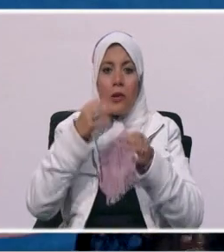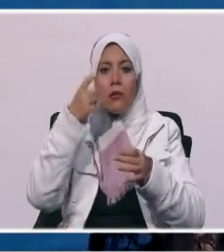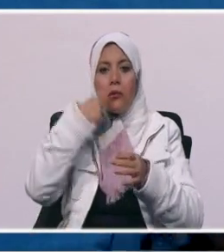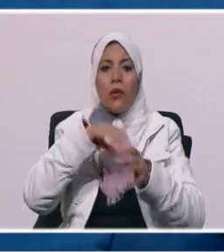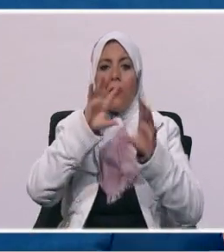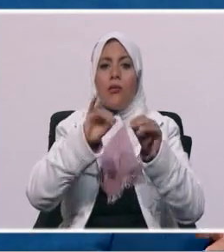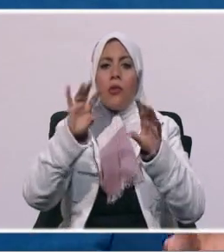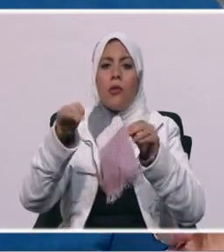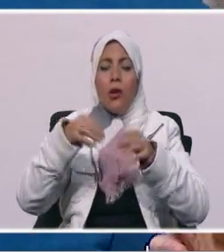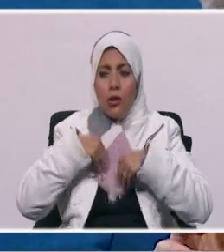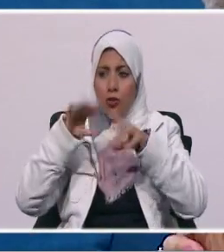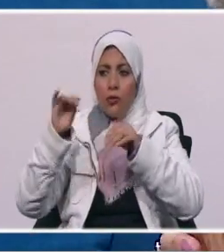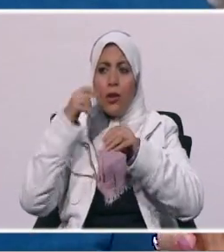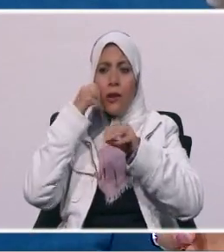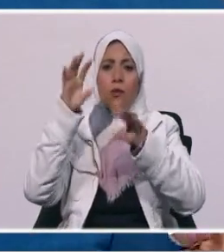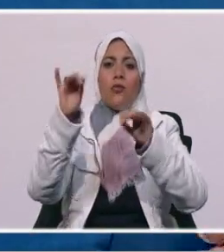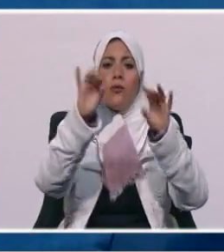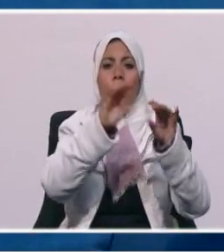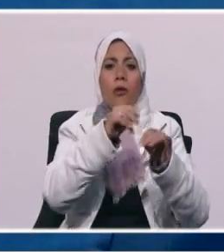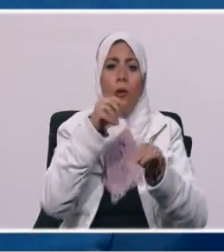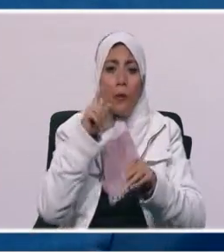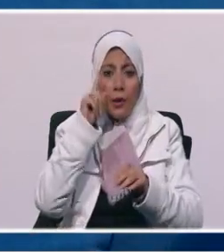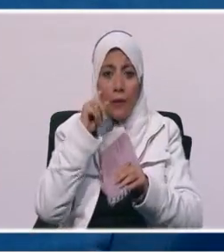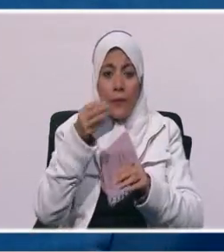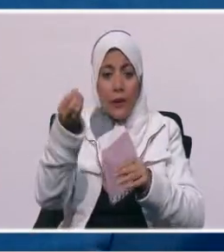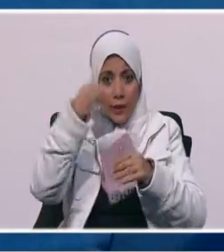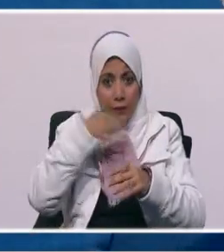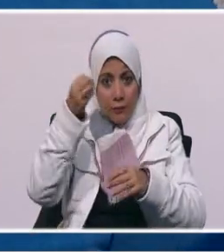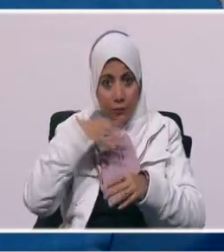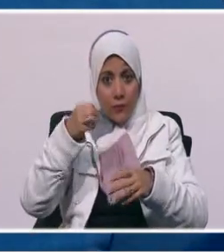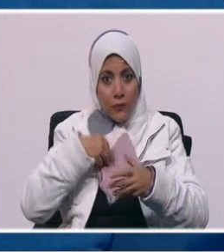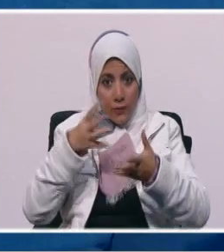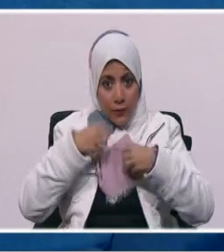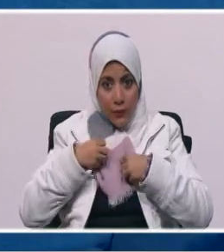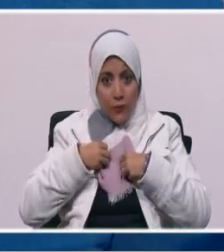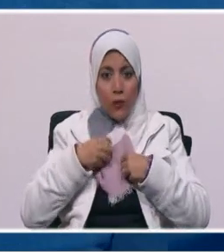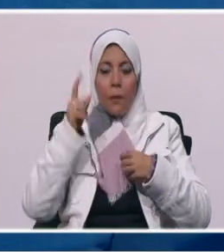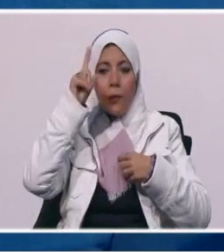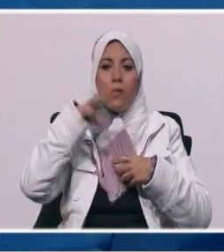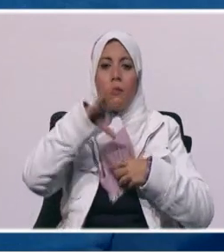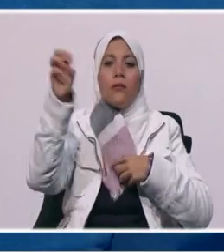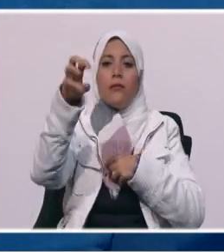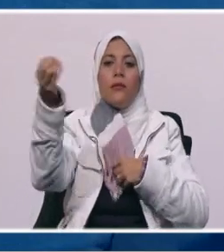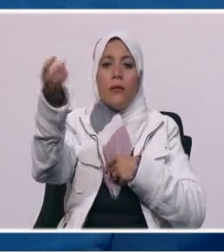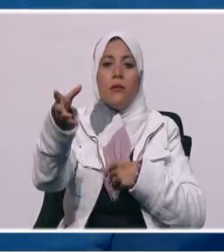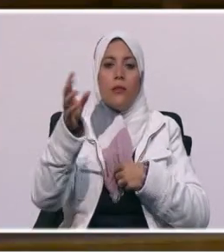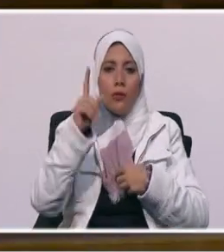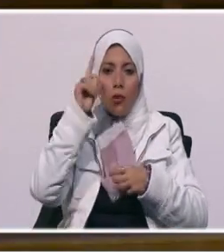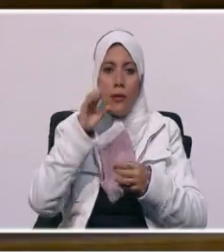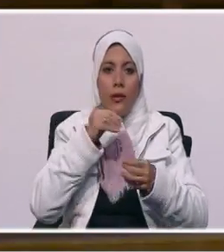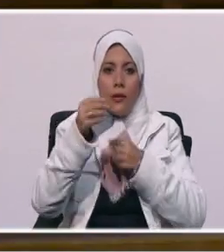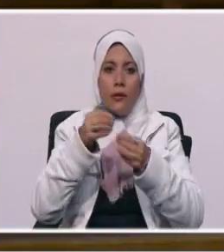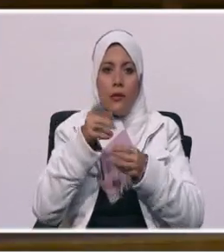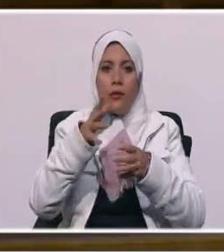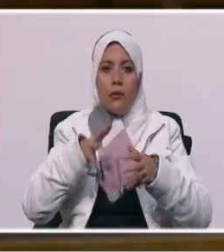زي بعض. ربنا اداك حاجات، خد مننا حاجات، انت هون عليك حاجات، انا لسه صابر على حاجات تانيه.